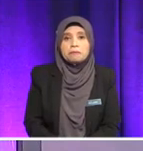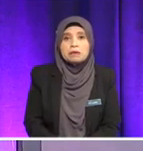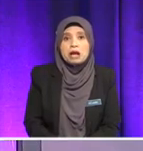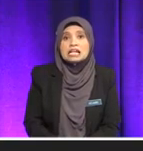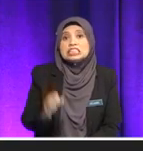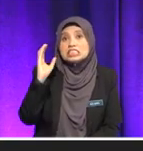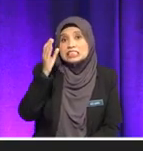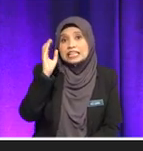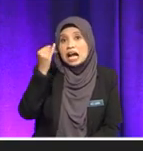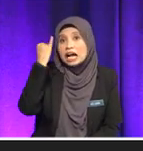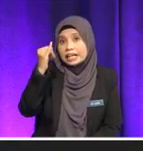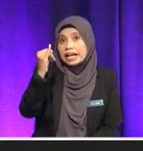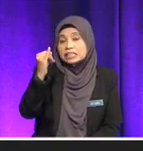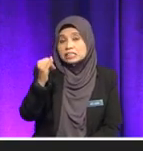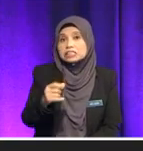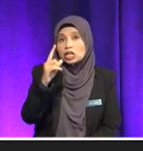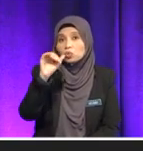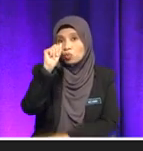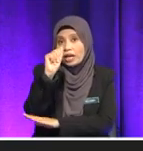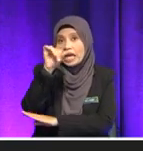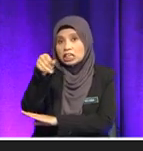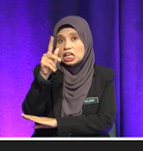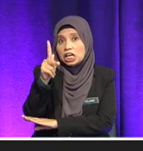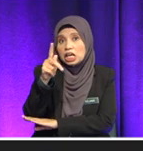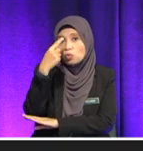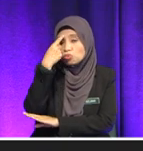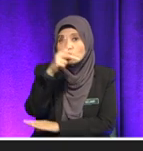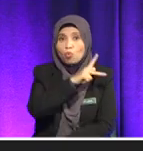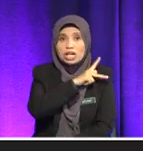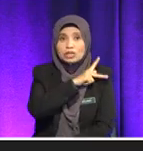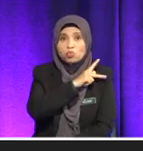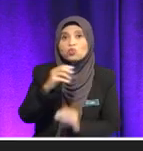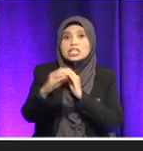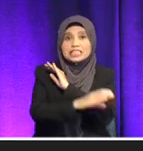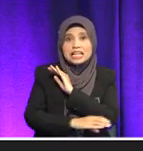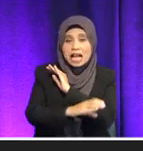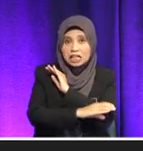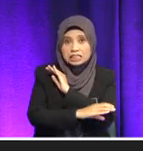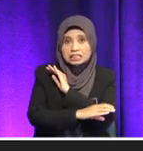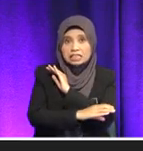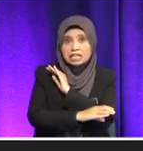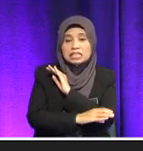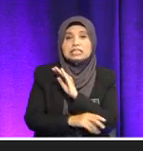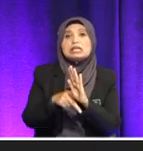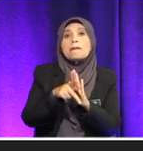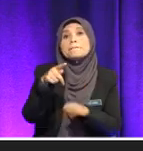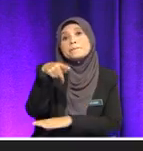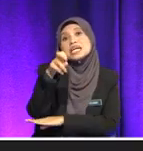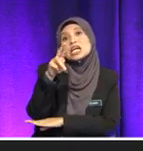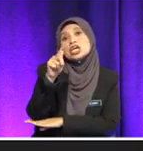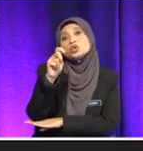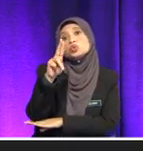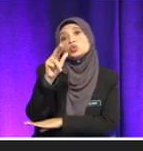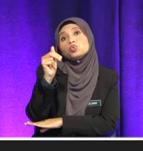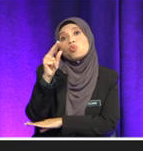mencadangkan satu jawaban bagi ketua negara yaitu yang dipertuan besar ketika itulah Dan